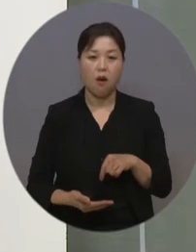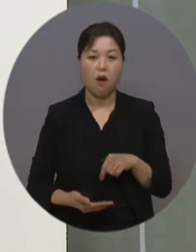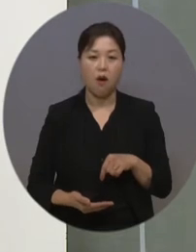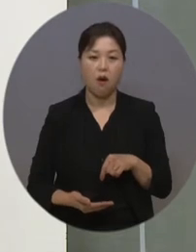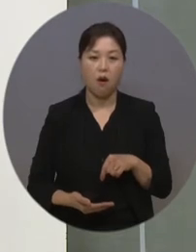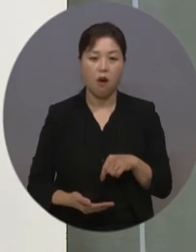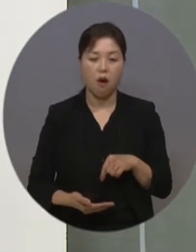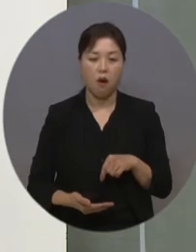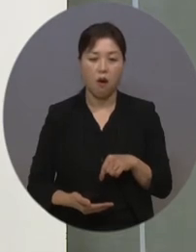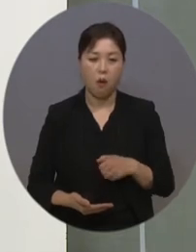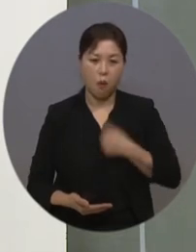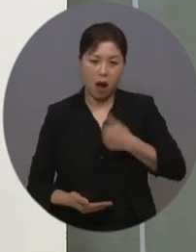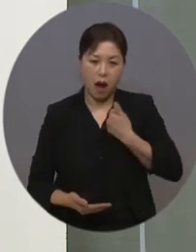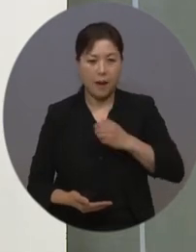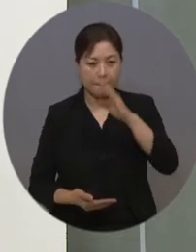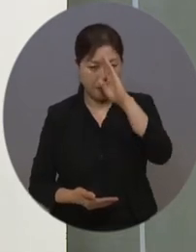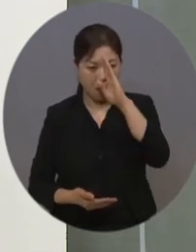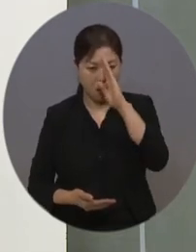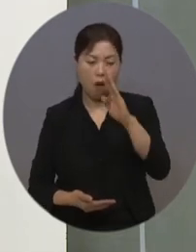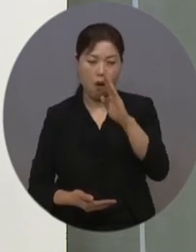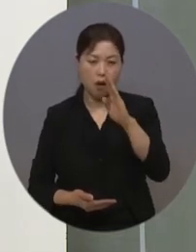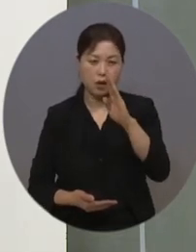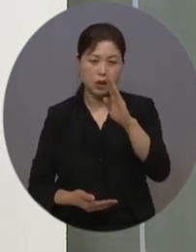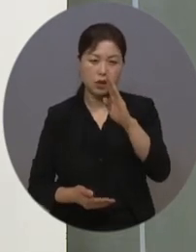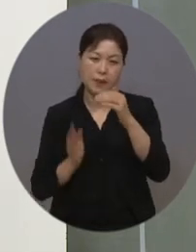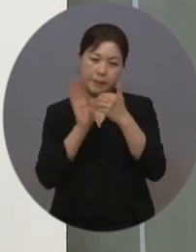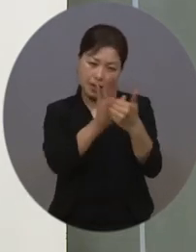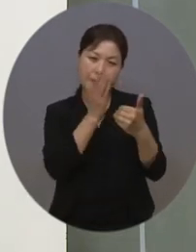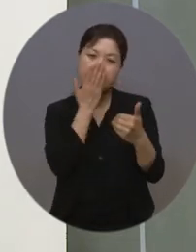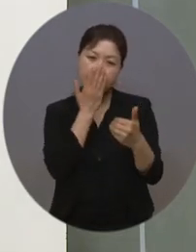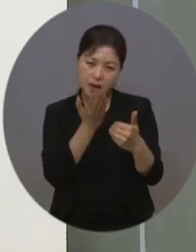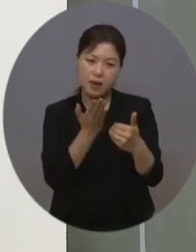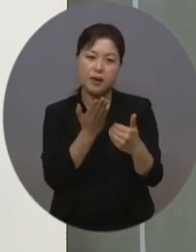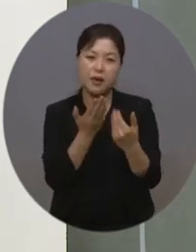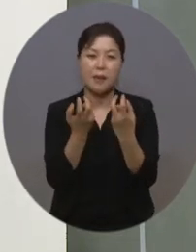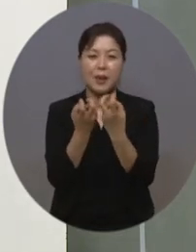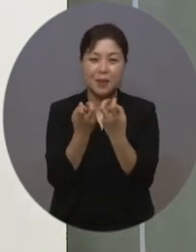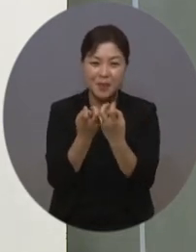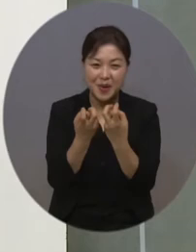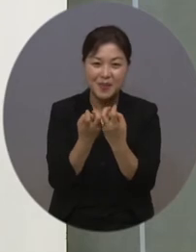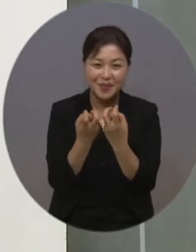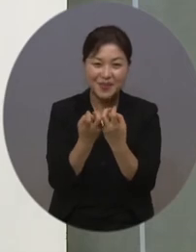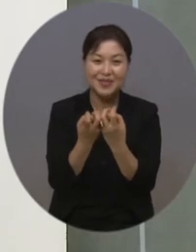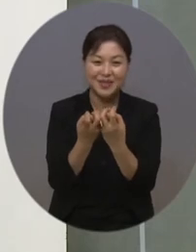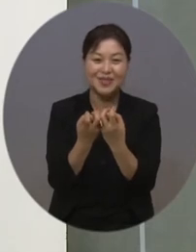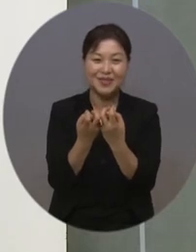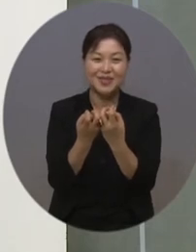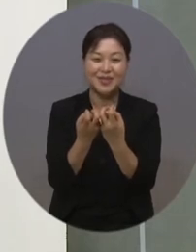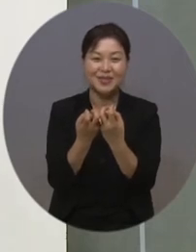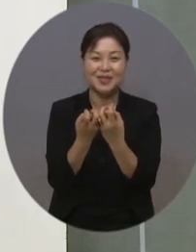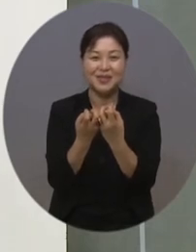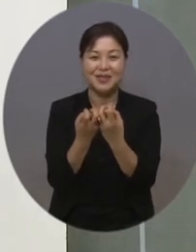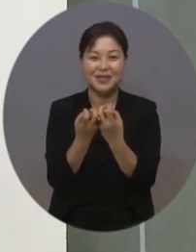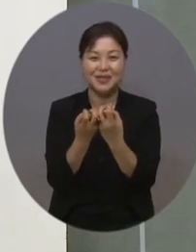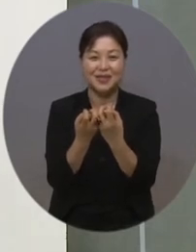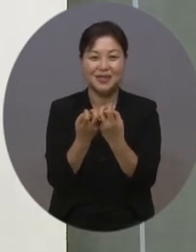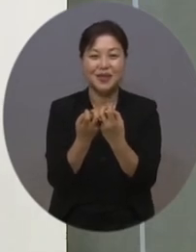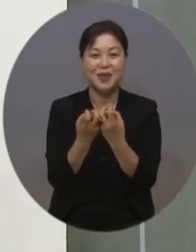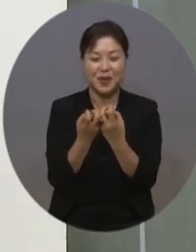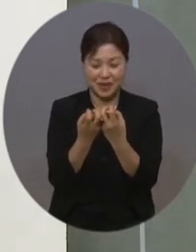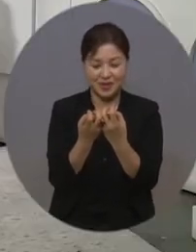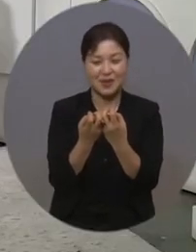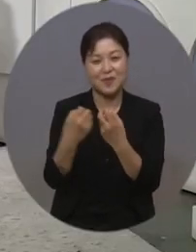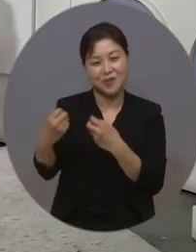화병을 멀리 할 수 있는 그런 그 요령을 좀 예. 가르쳐 주십시오.